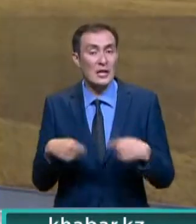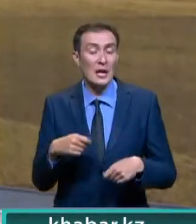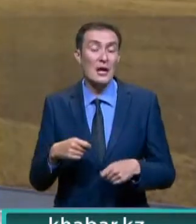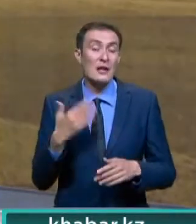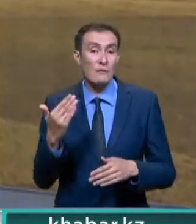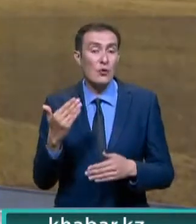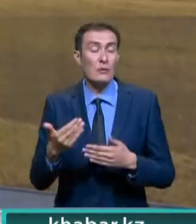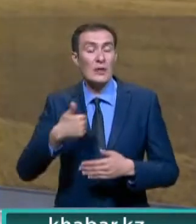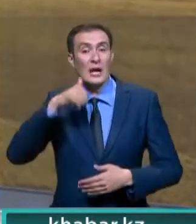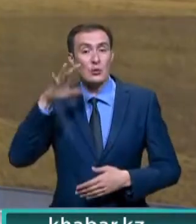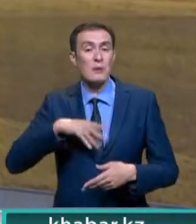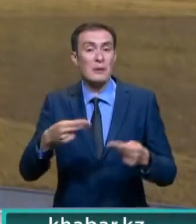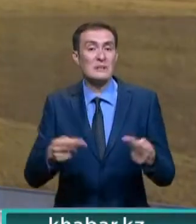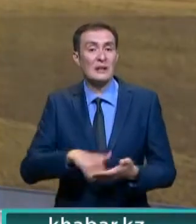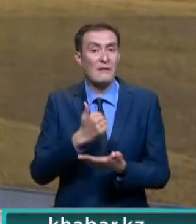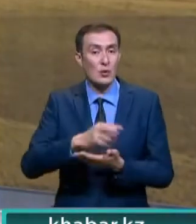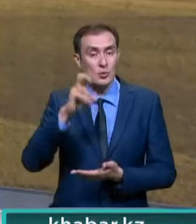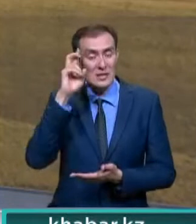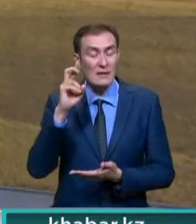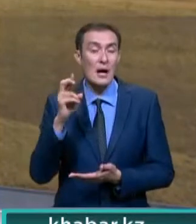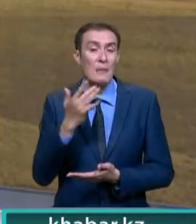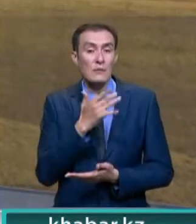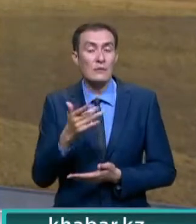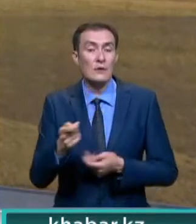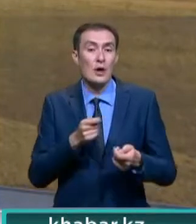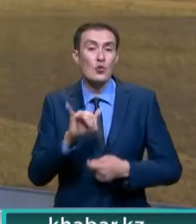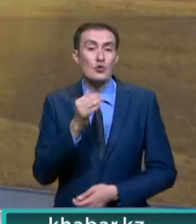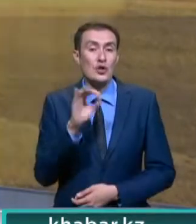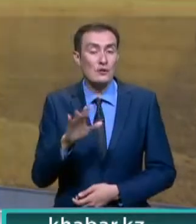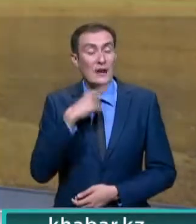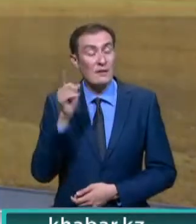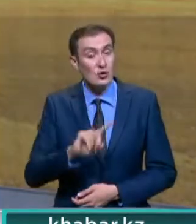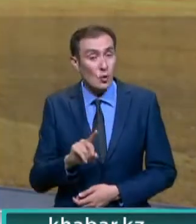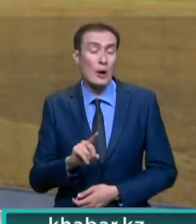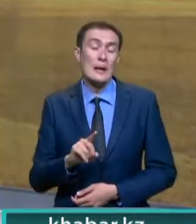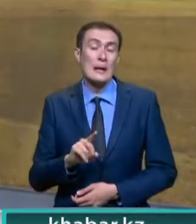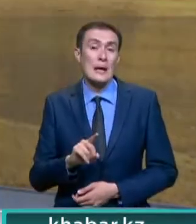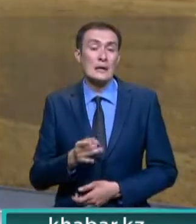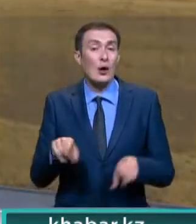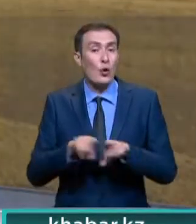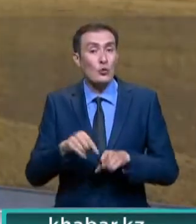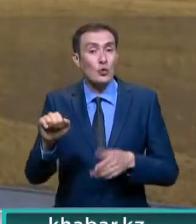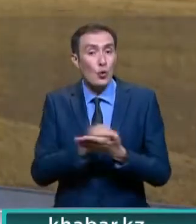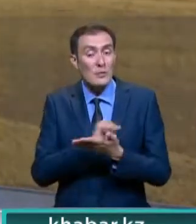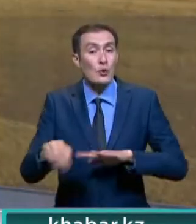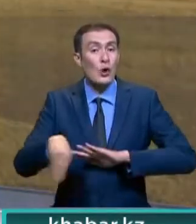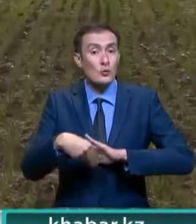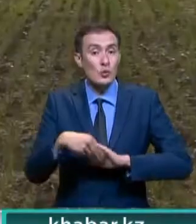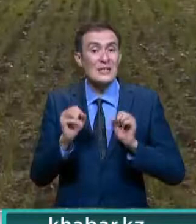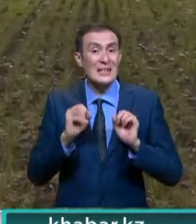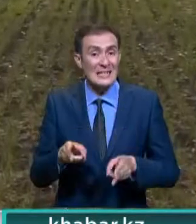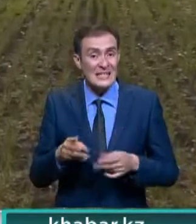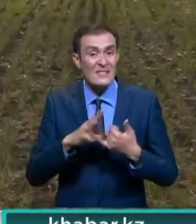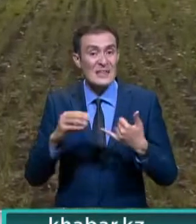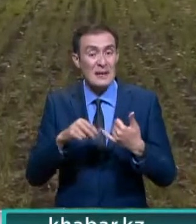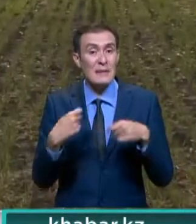Его, напомню, накануне подписал президент. Общественный и политический деятель Нурлан Утешев считает, что благодаря документу коррупционные риски в